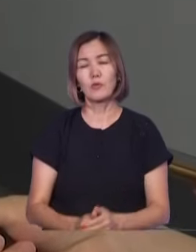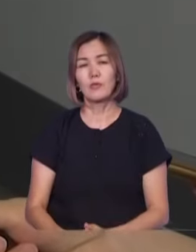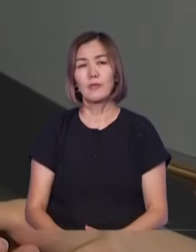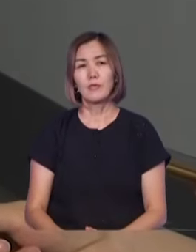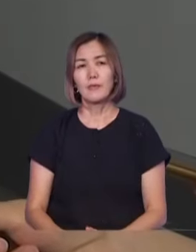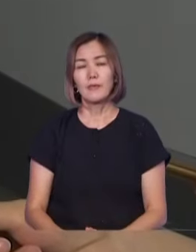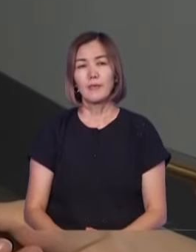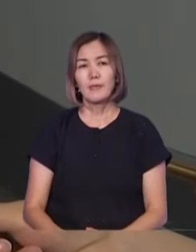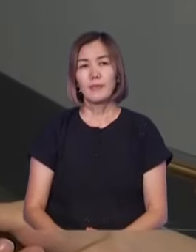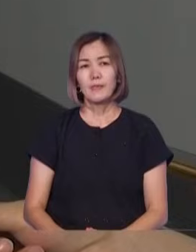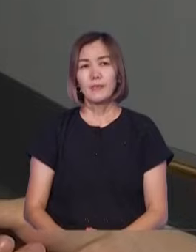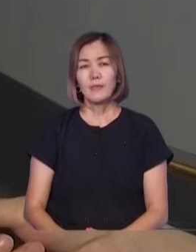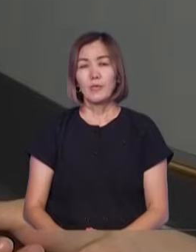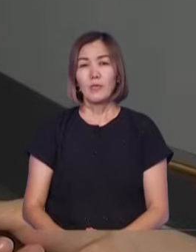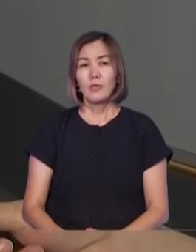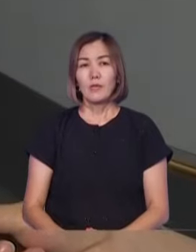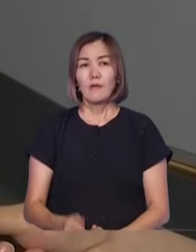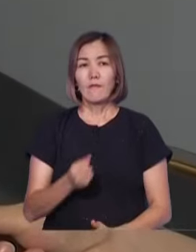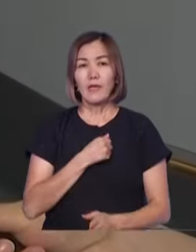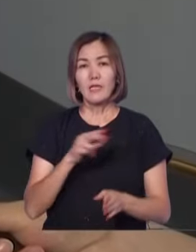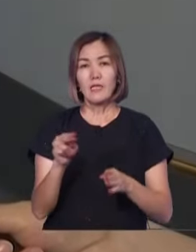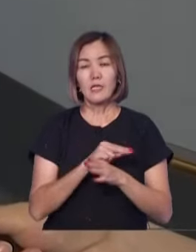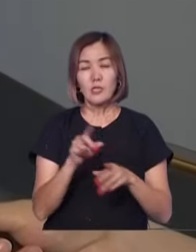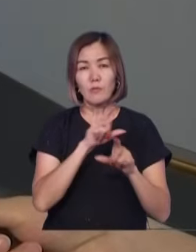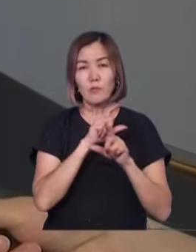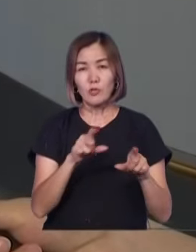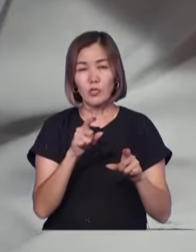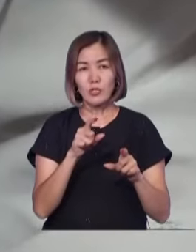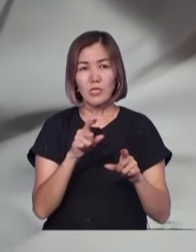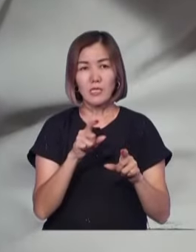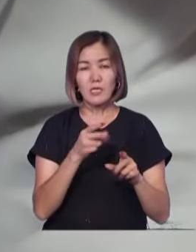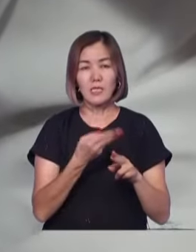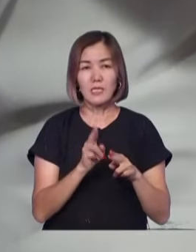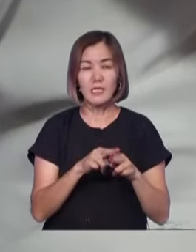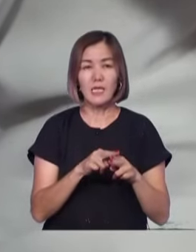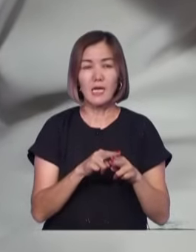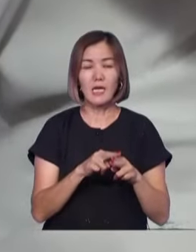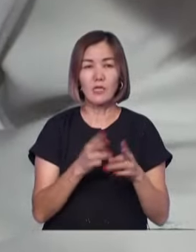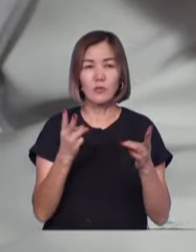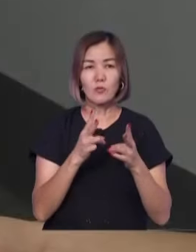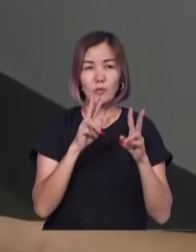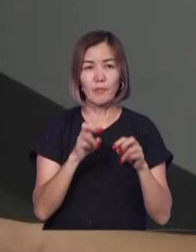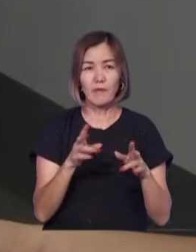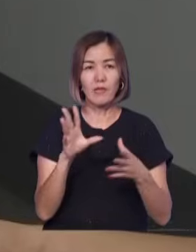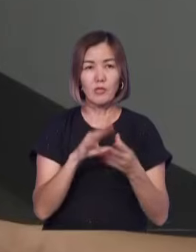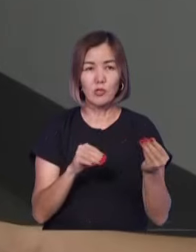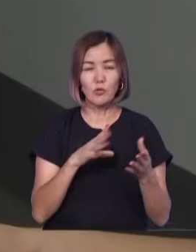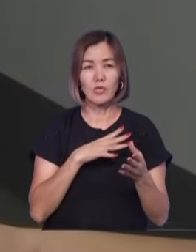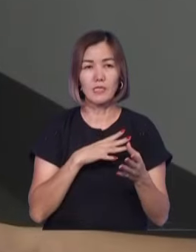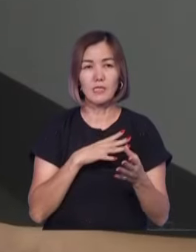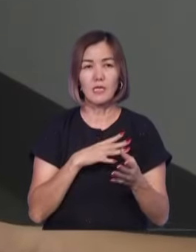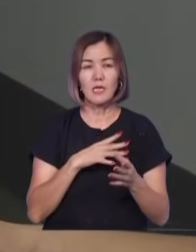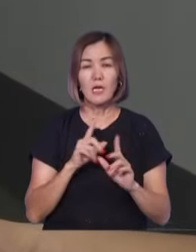то есть уже военно лечебное учреждение для консультации узких специалистов абитуриенты